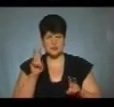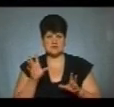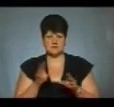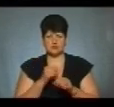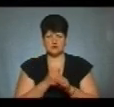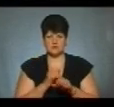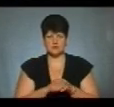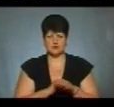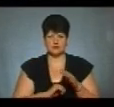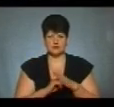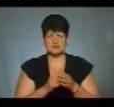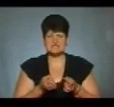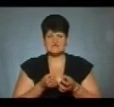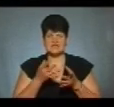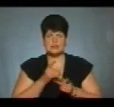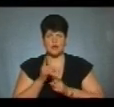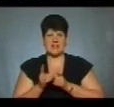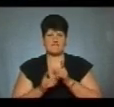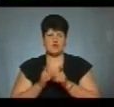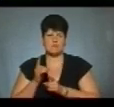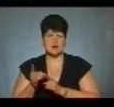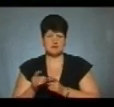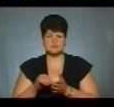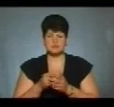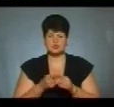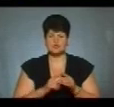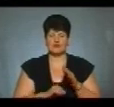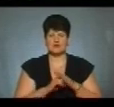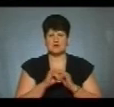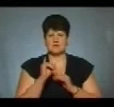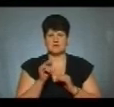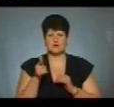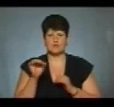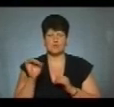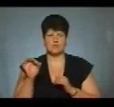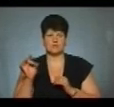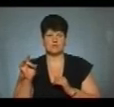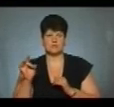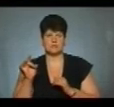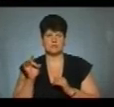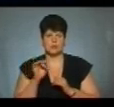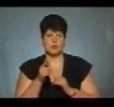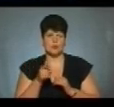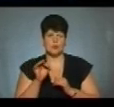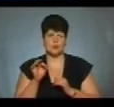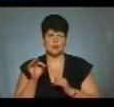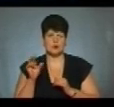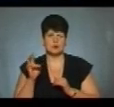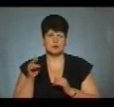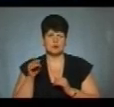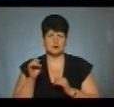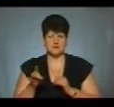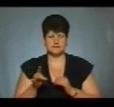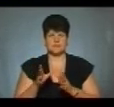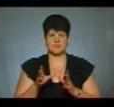Тернопільський благодійний фонд «Світло реформації». Представник цього фонду Іван Гонта розповів про їхню співпрацю. Вони вже, в принципі, 10